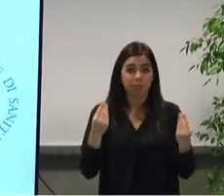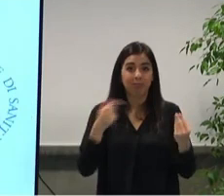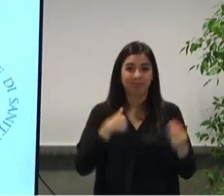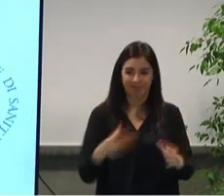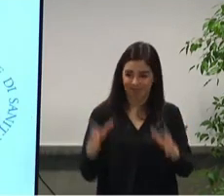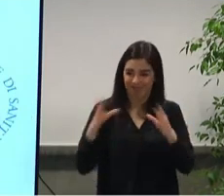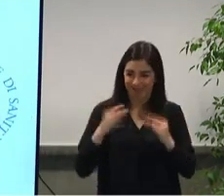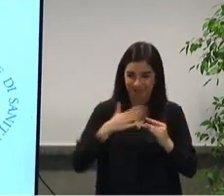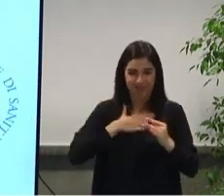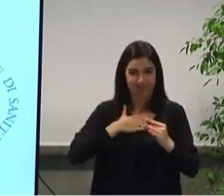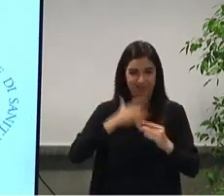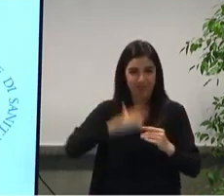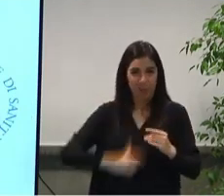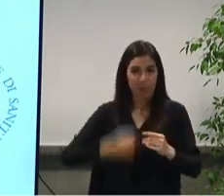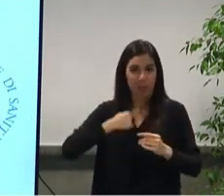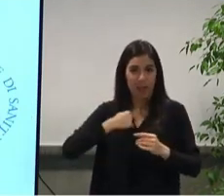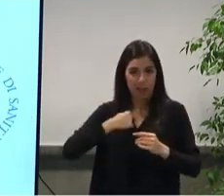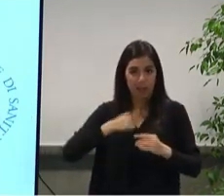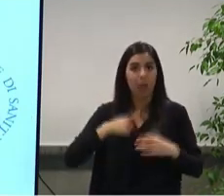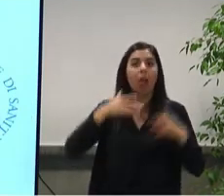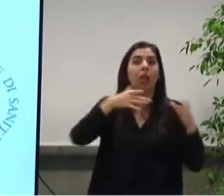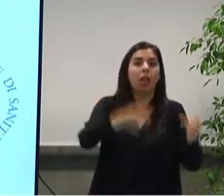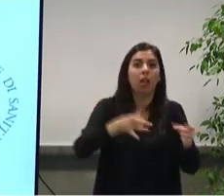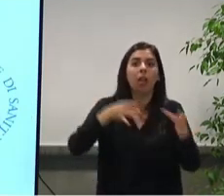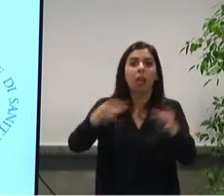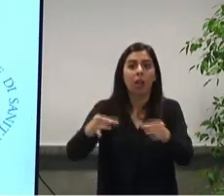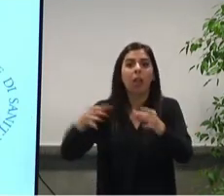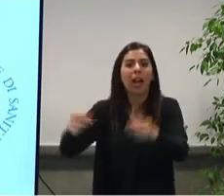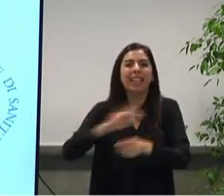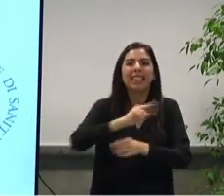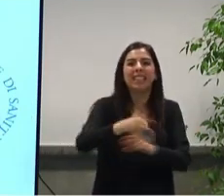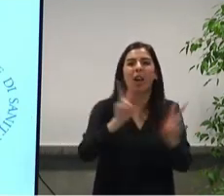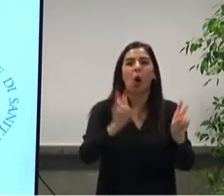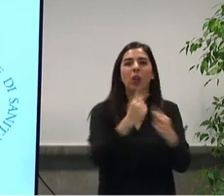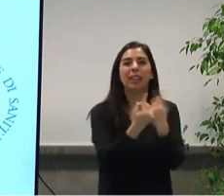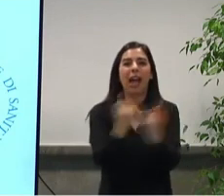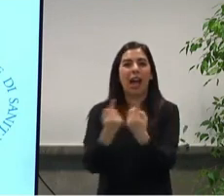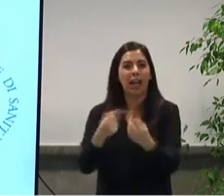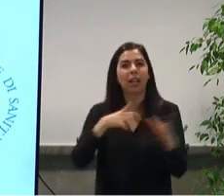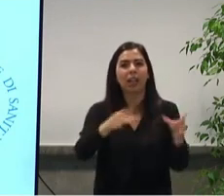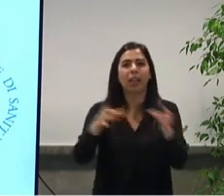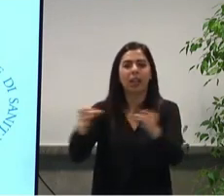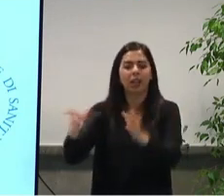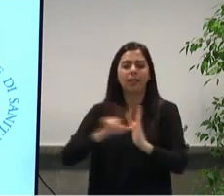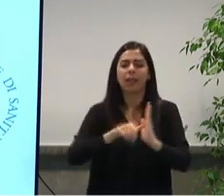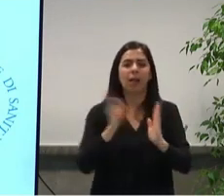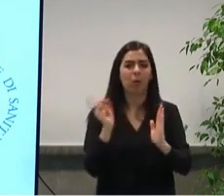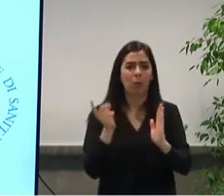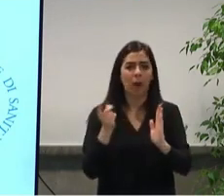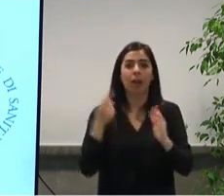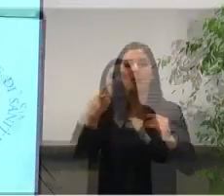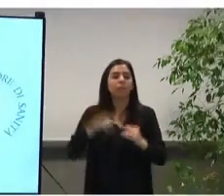di un infettore primario, di un caso indice, e l'infezione nei suoi casi secondari. È abbastanza evidente, credo non serva